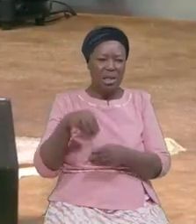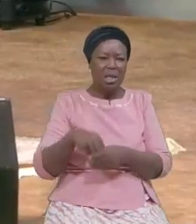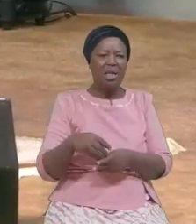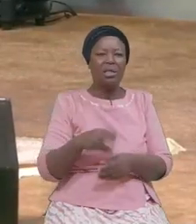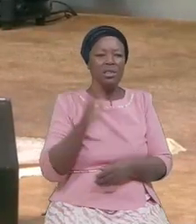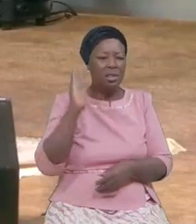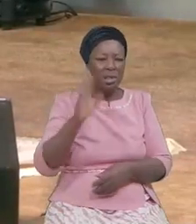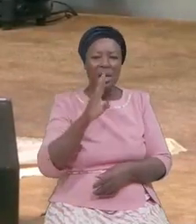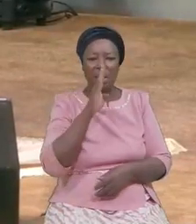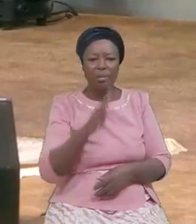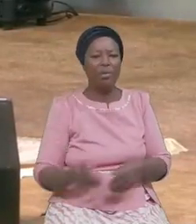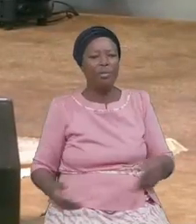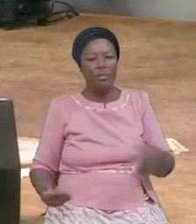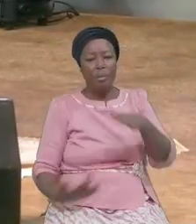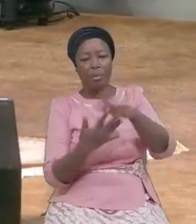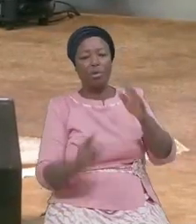consumée.